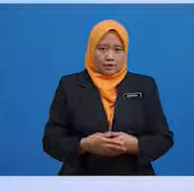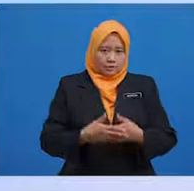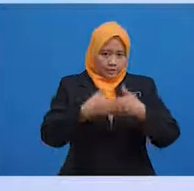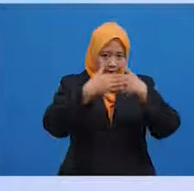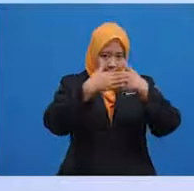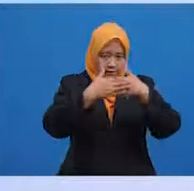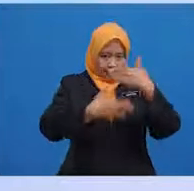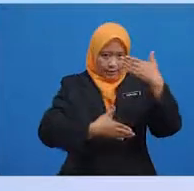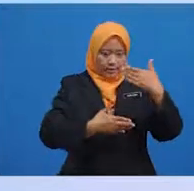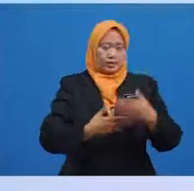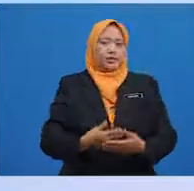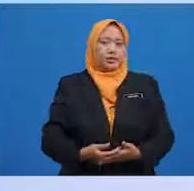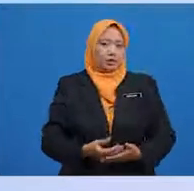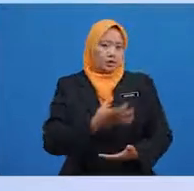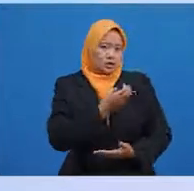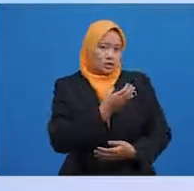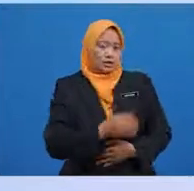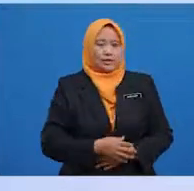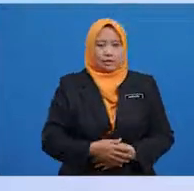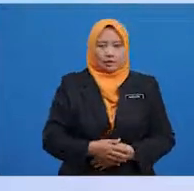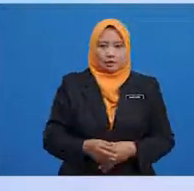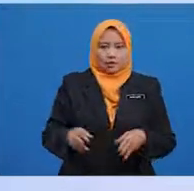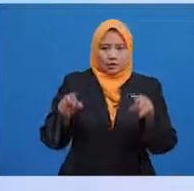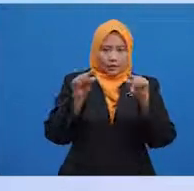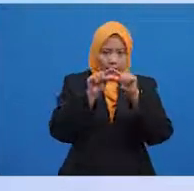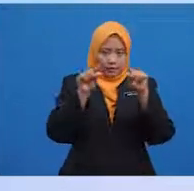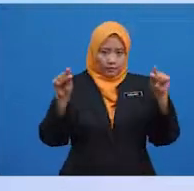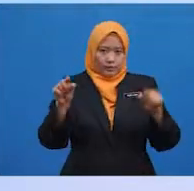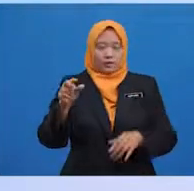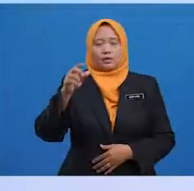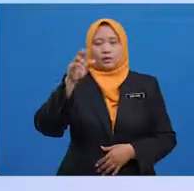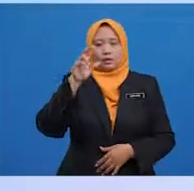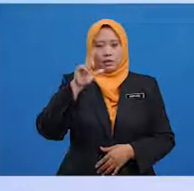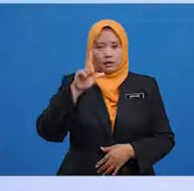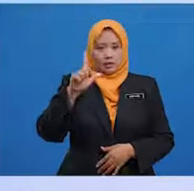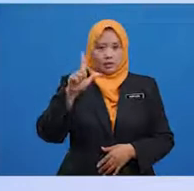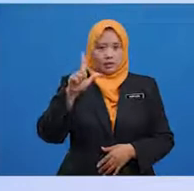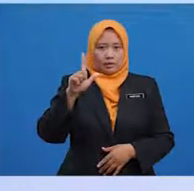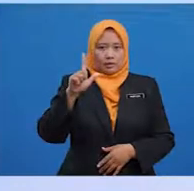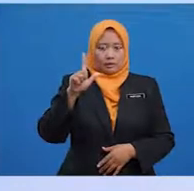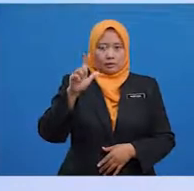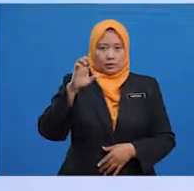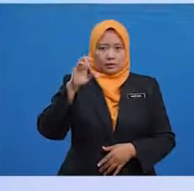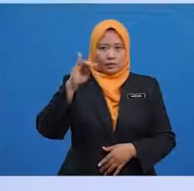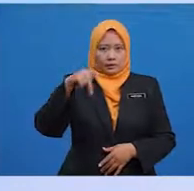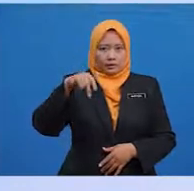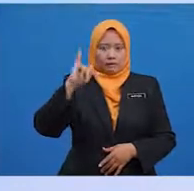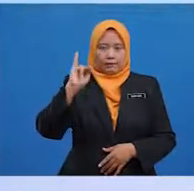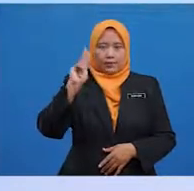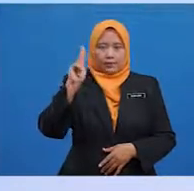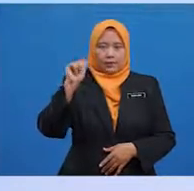tiga lapisan, epikardium iaitu lapisan luaran, myokardium iaitu lapisan tengah